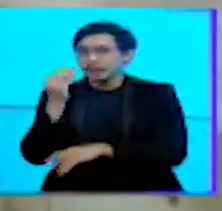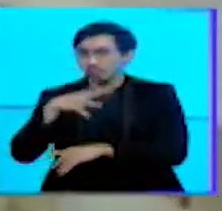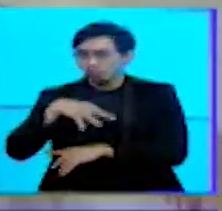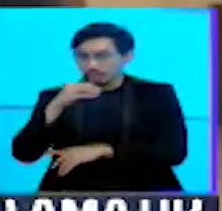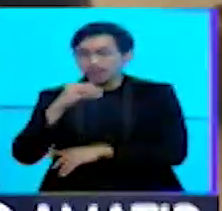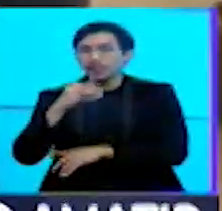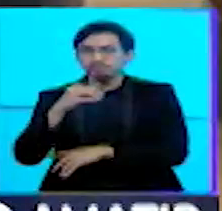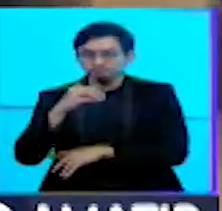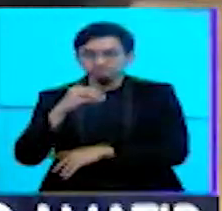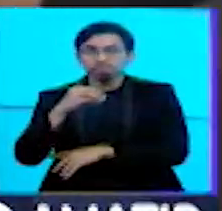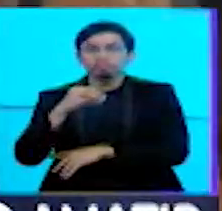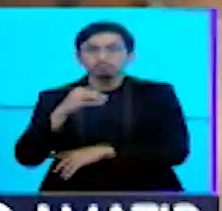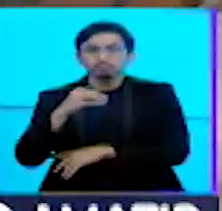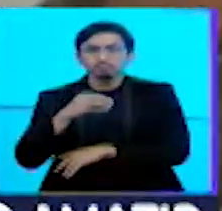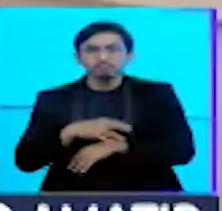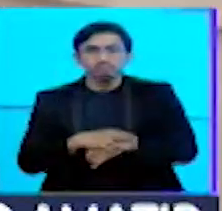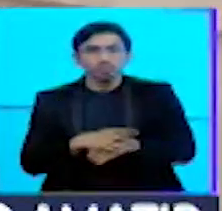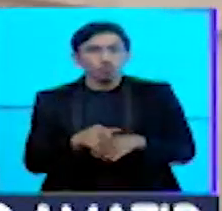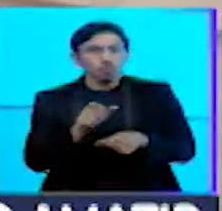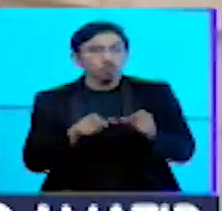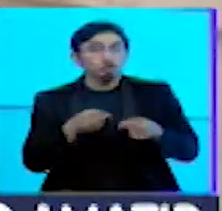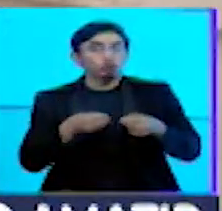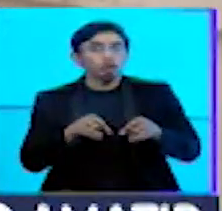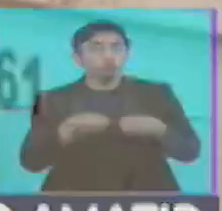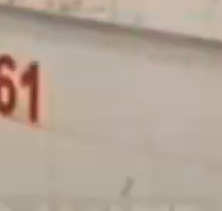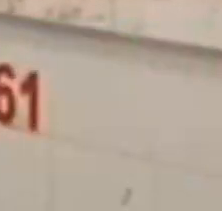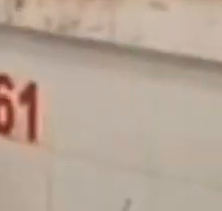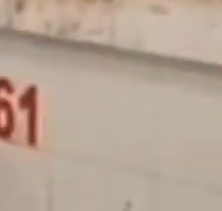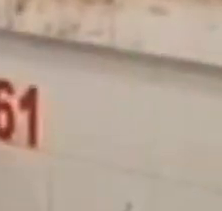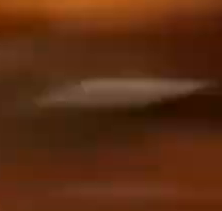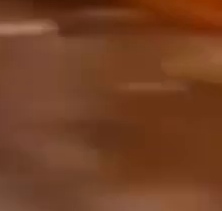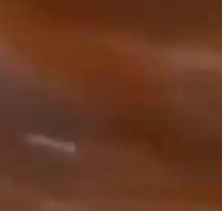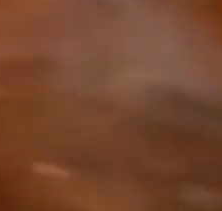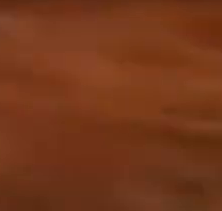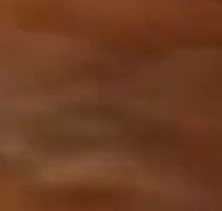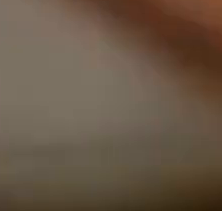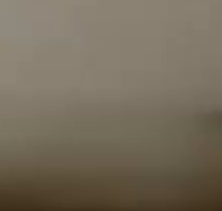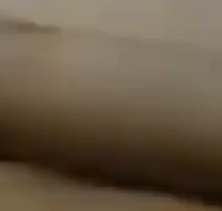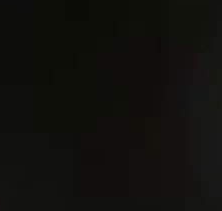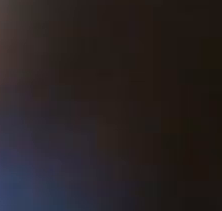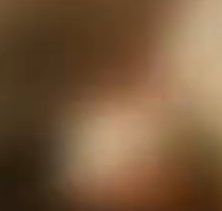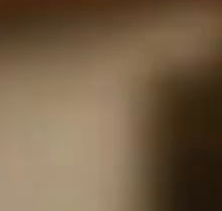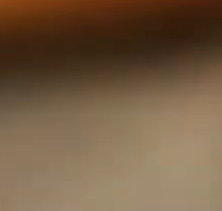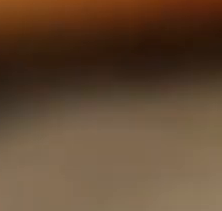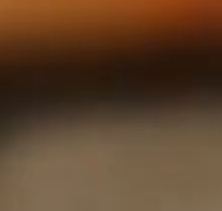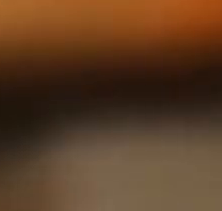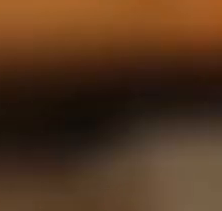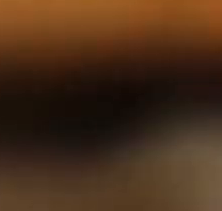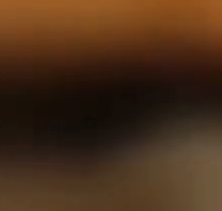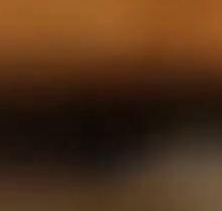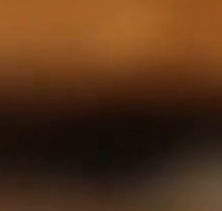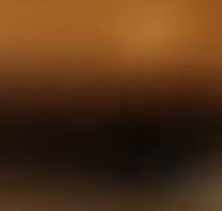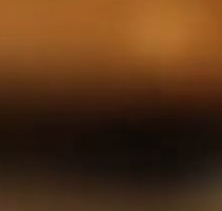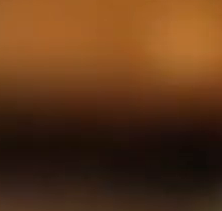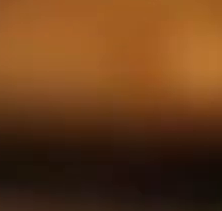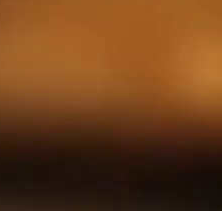daging anjing dilakukan di Blok 3 Pasar Senen berdampingan dengan lapak daging sapi dan kambing. Untuk memastikan jenis daging anjing yang terlihat berjejer di atas